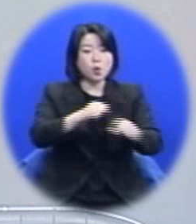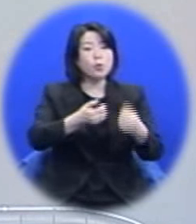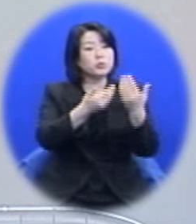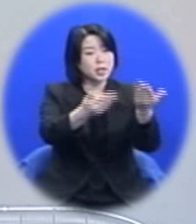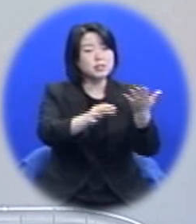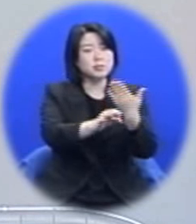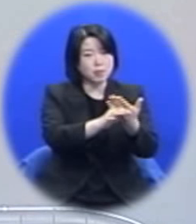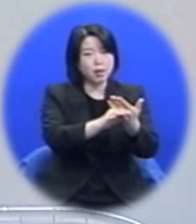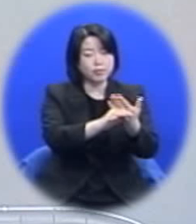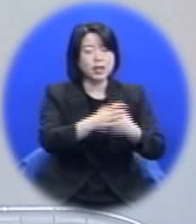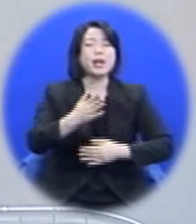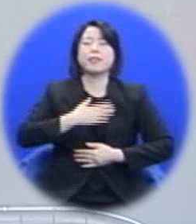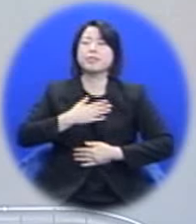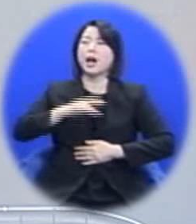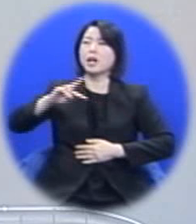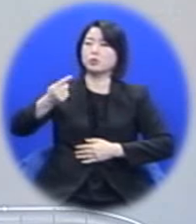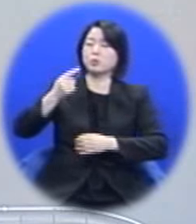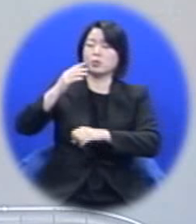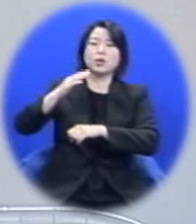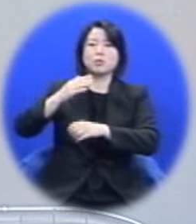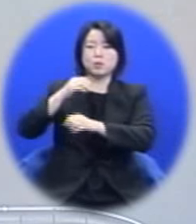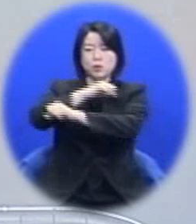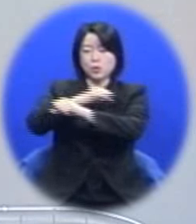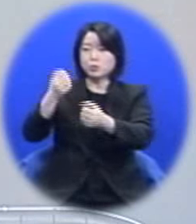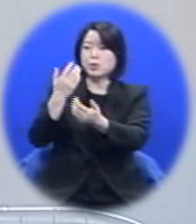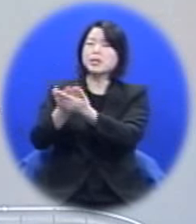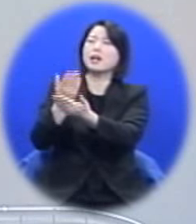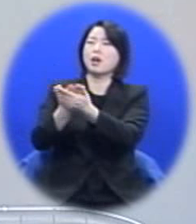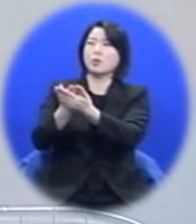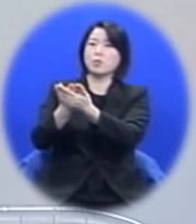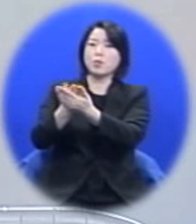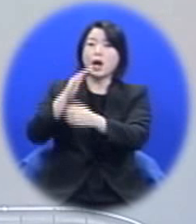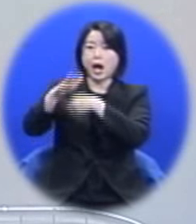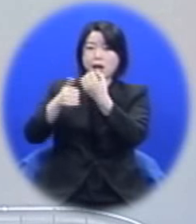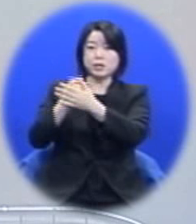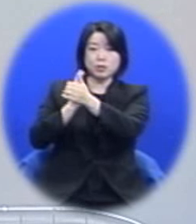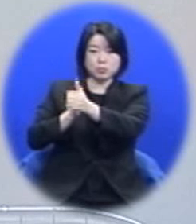용서했으면 하나님께 나도 용서해 달라고 이렇게 구해도 된다.